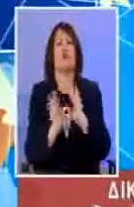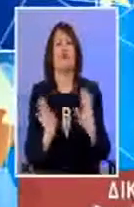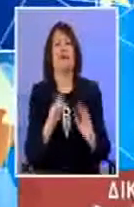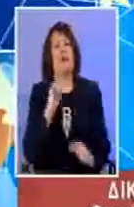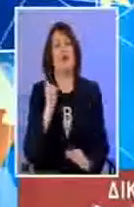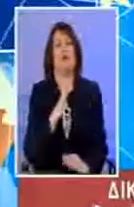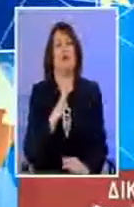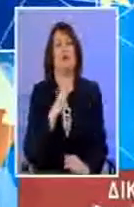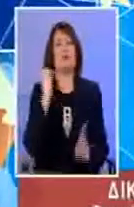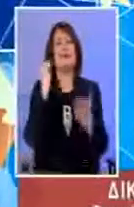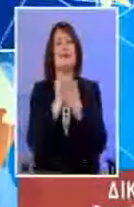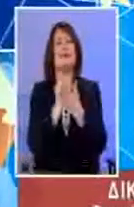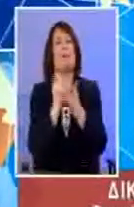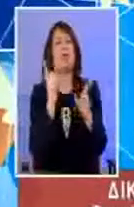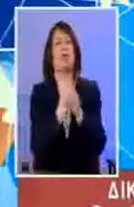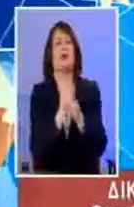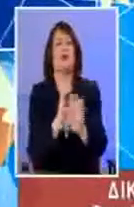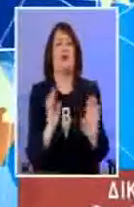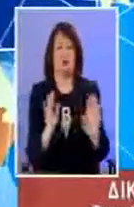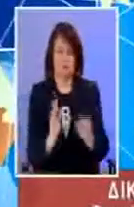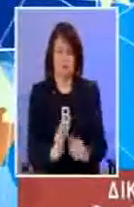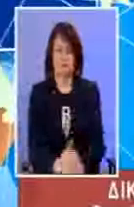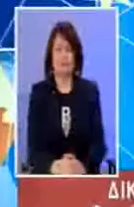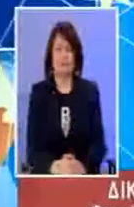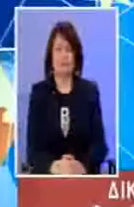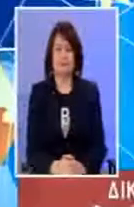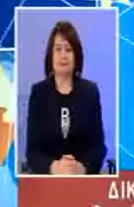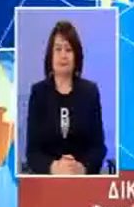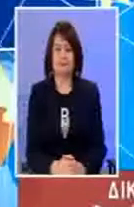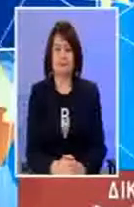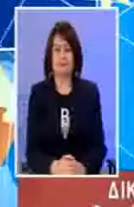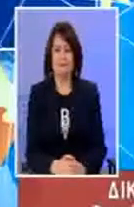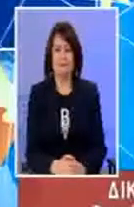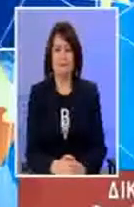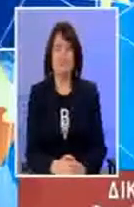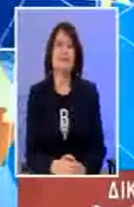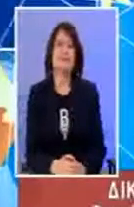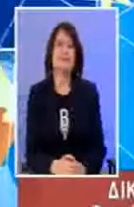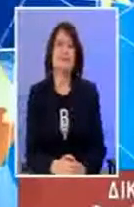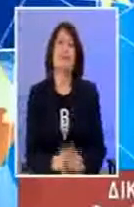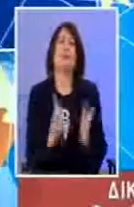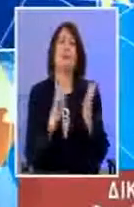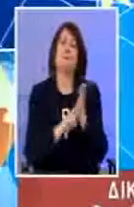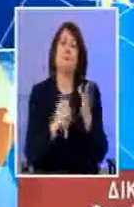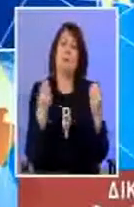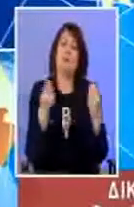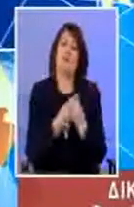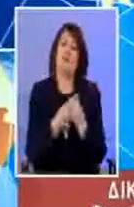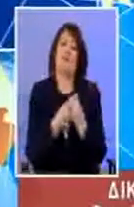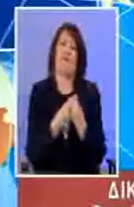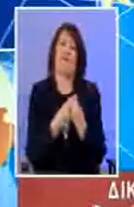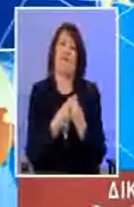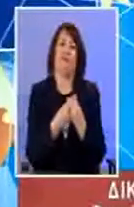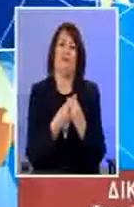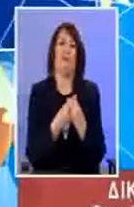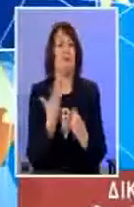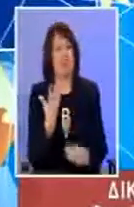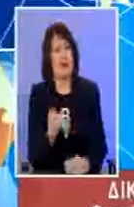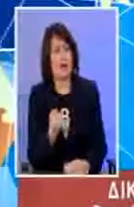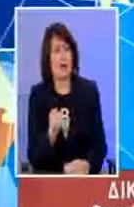όλους. Οπότε αυτά τα πρότυπα πρέπει να εφαρμόζονται. Δεν είναι ότι δεν υπάρχουν. Αυτά